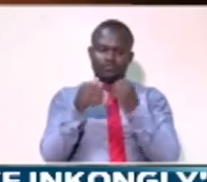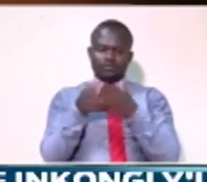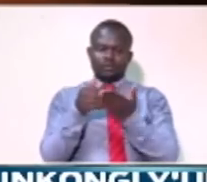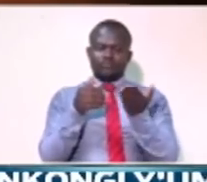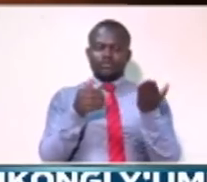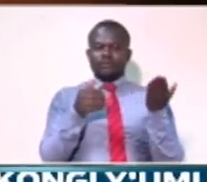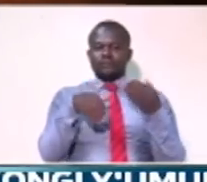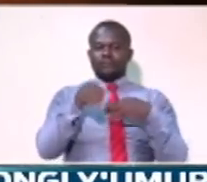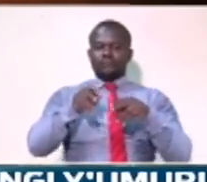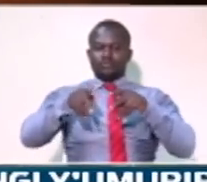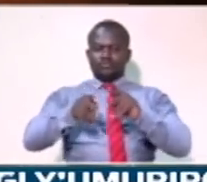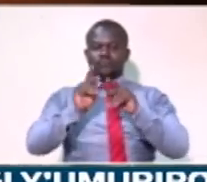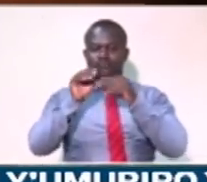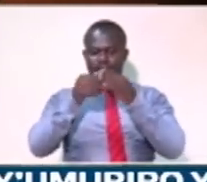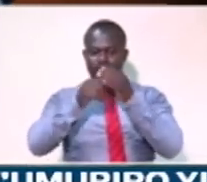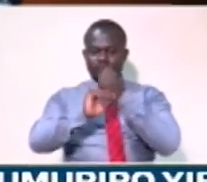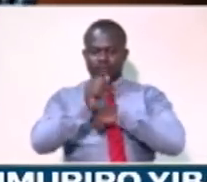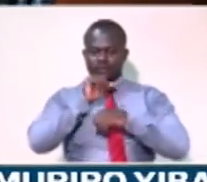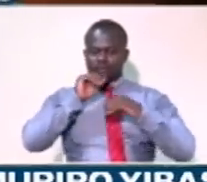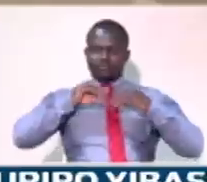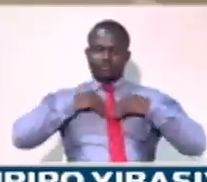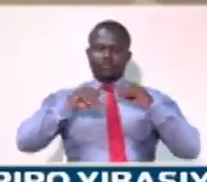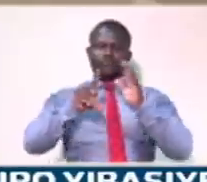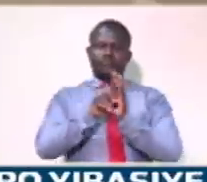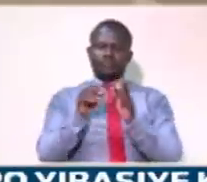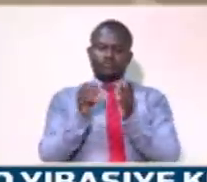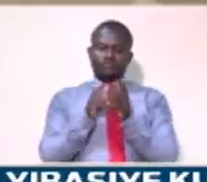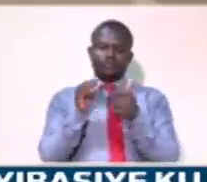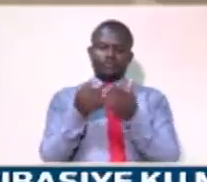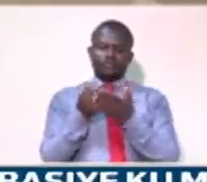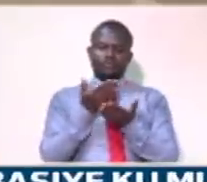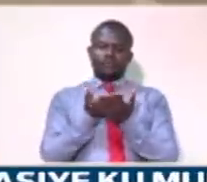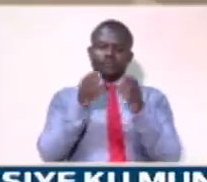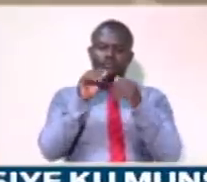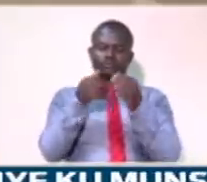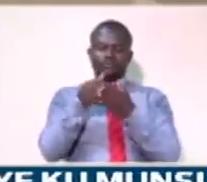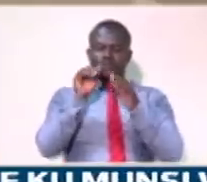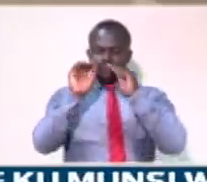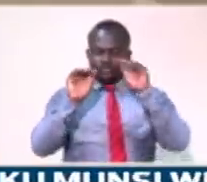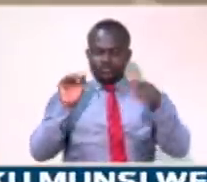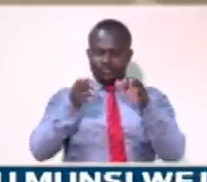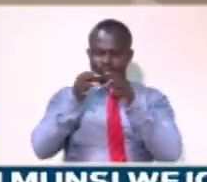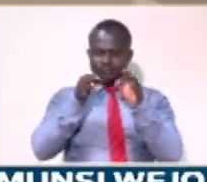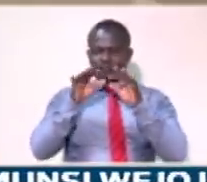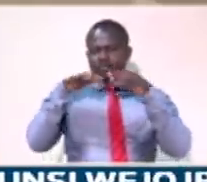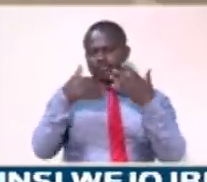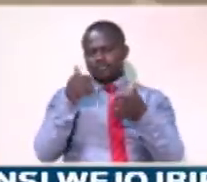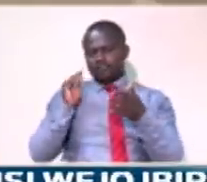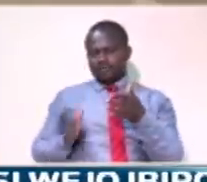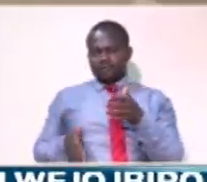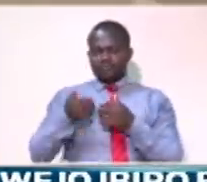abe yarabiherewe uburenganzira ari igikorwa kitemewe n'amategeko ndetse uru rugaga rusaba ko yabibazwa agasobanura iyo myitwarire